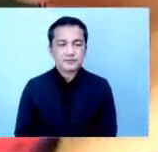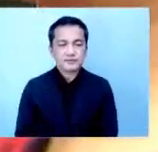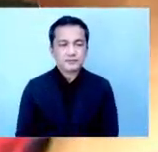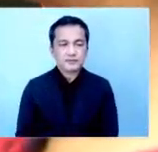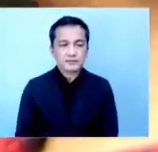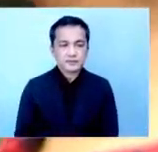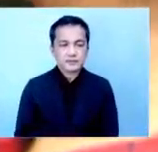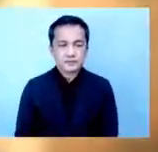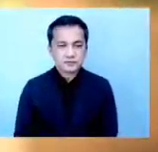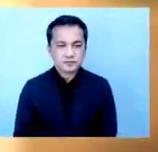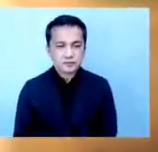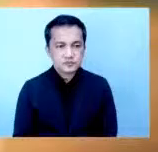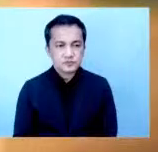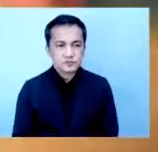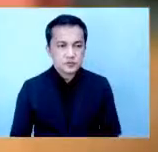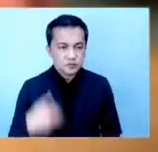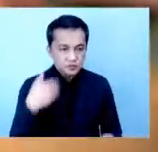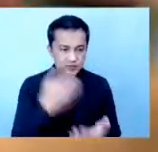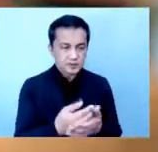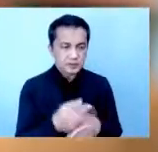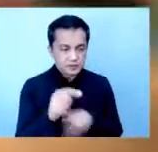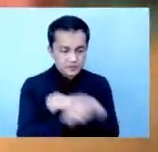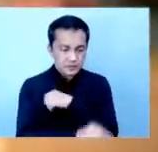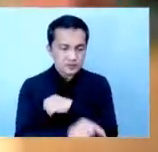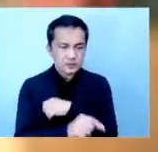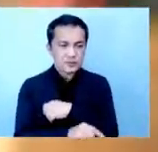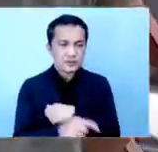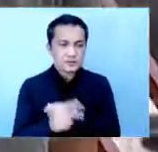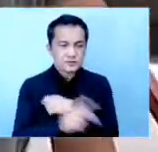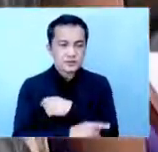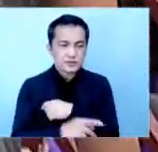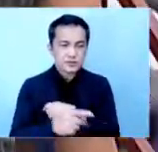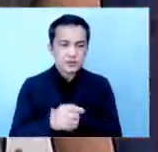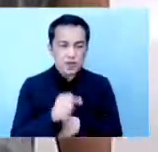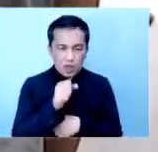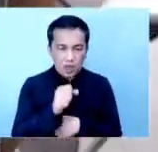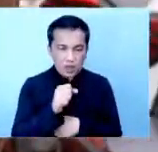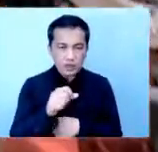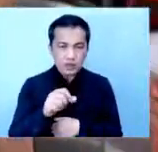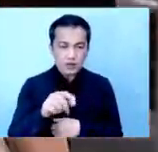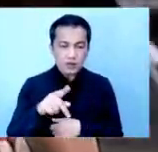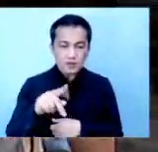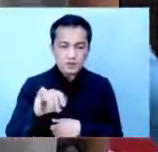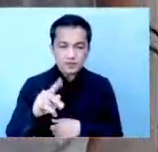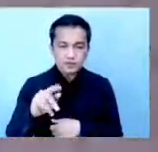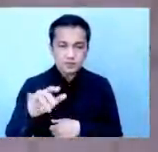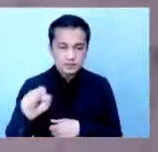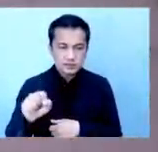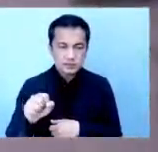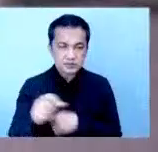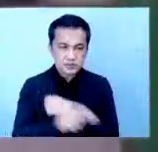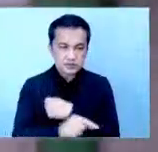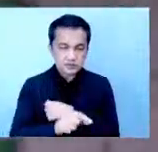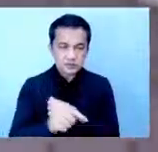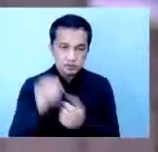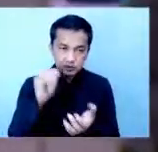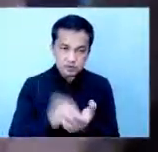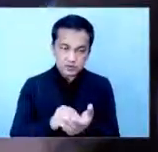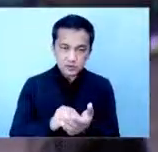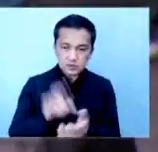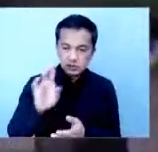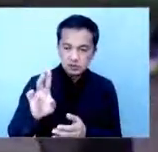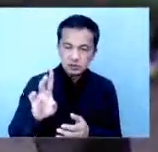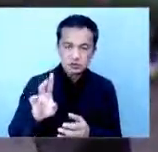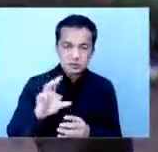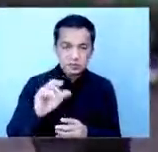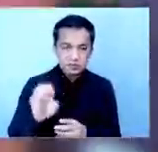Umabot na rin sa Quezon Province ang sakit na whooping cough o pertussis. Sa datos ng Quezon Provincial Health Office, 7 kumpirmadong kaso